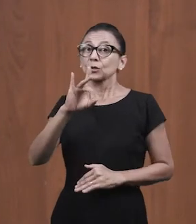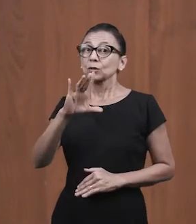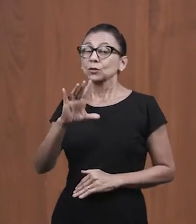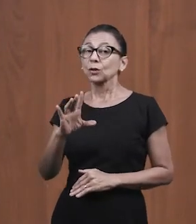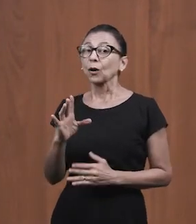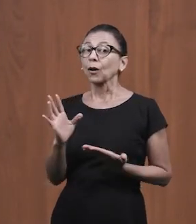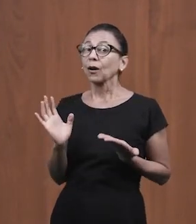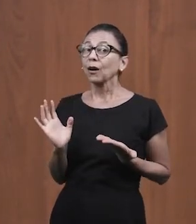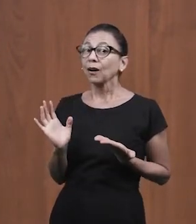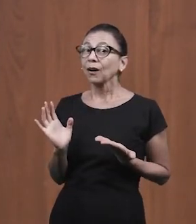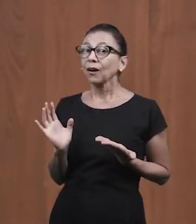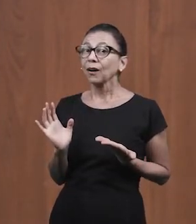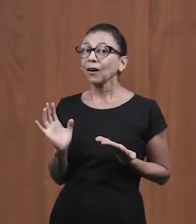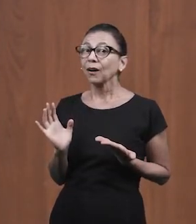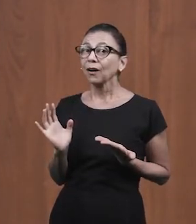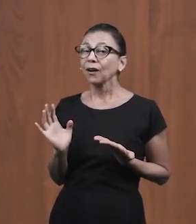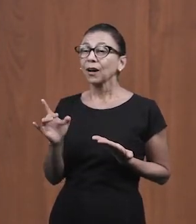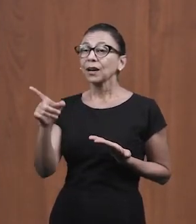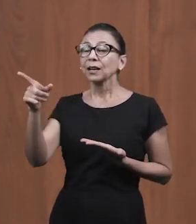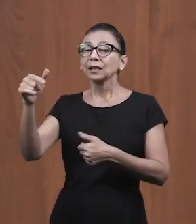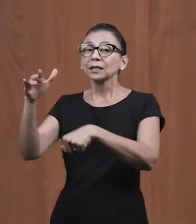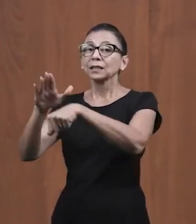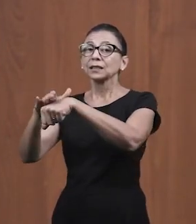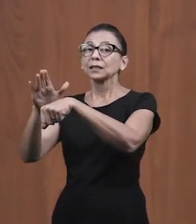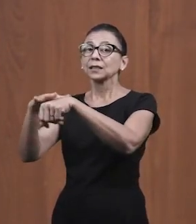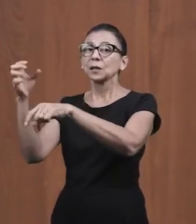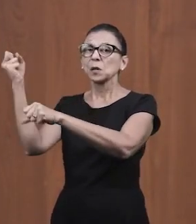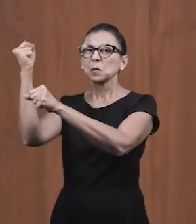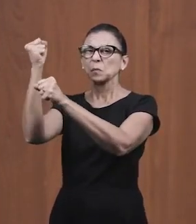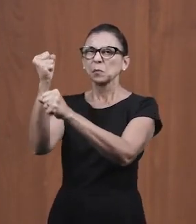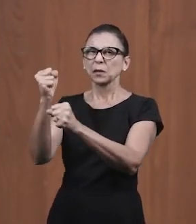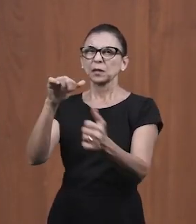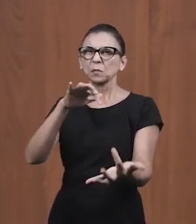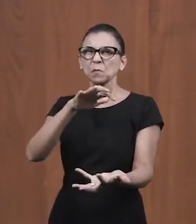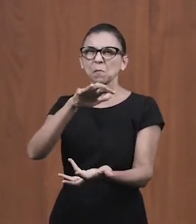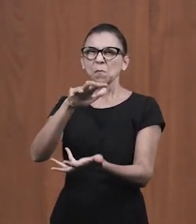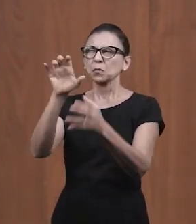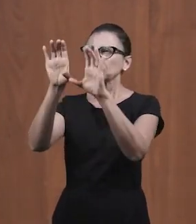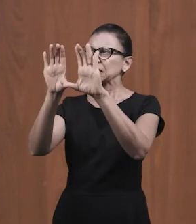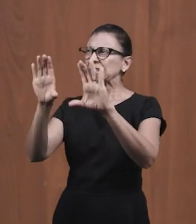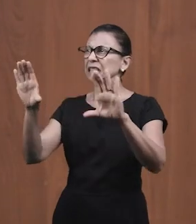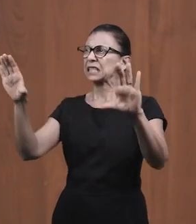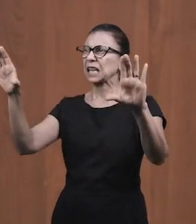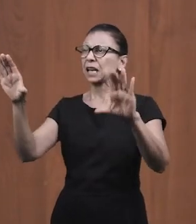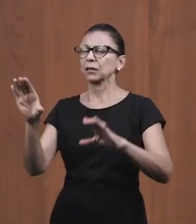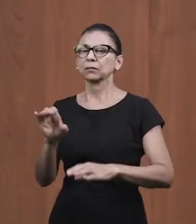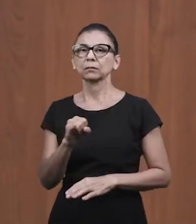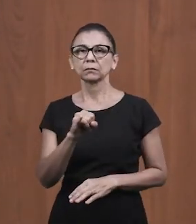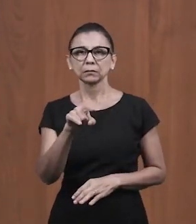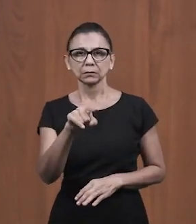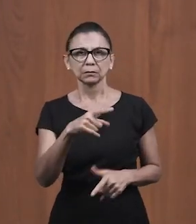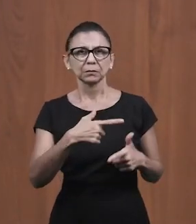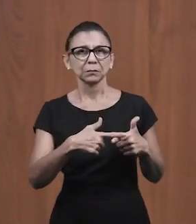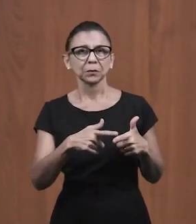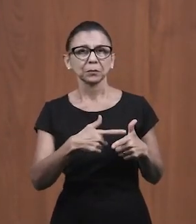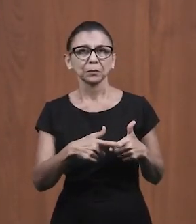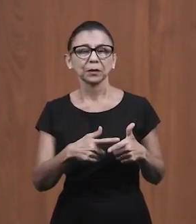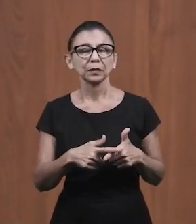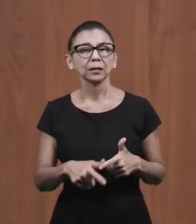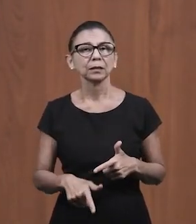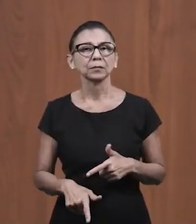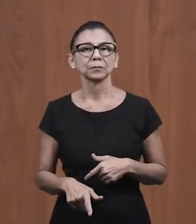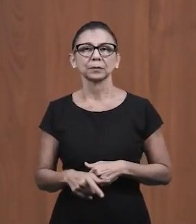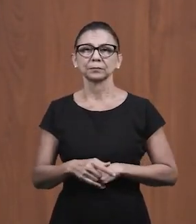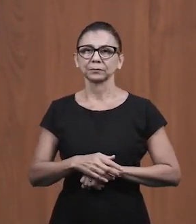lui, il n'y a plus personne, a été donné le pouvoir sur la terre et sur le ciel. Si vous passez